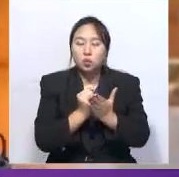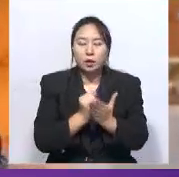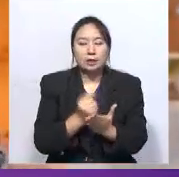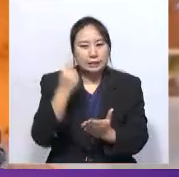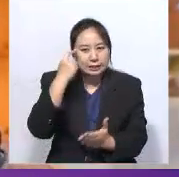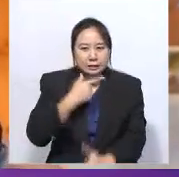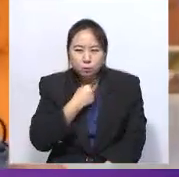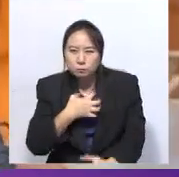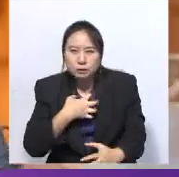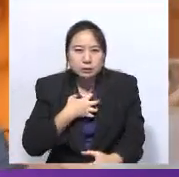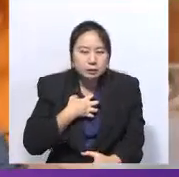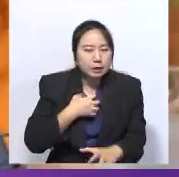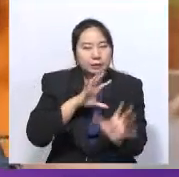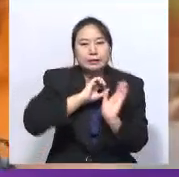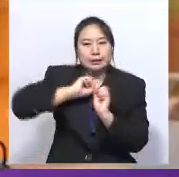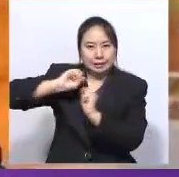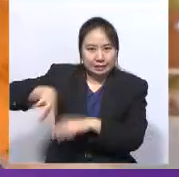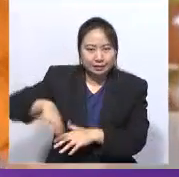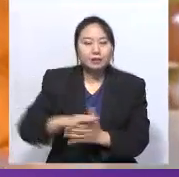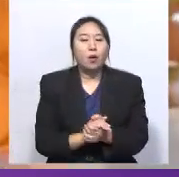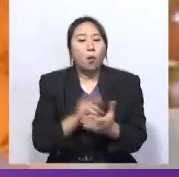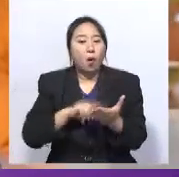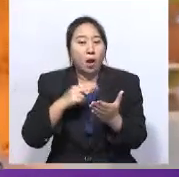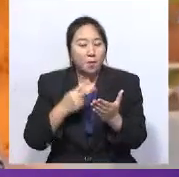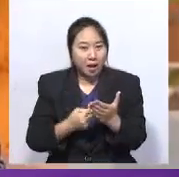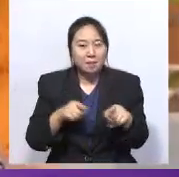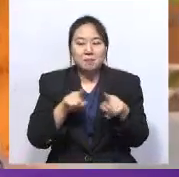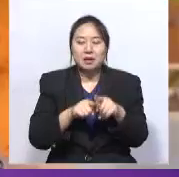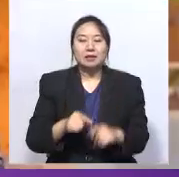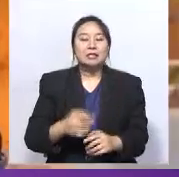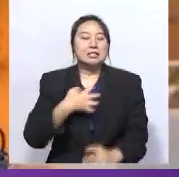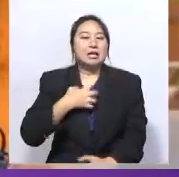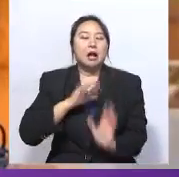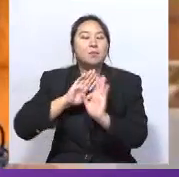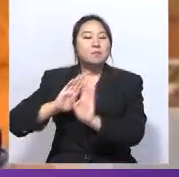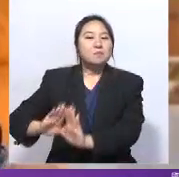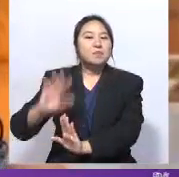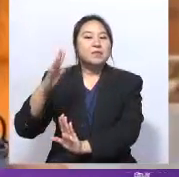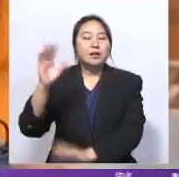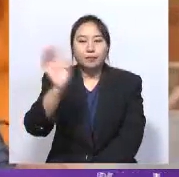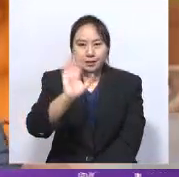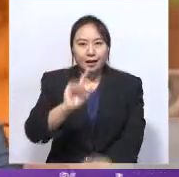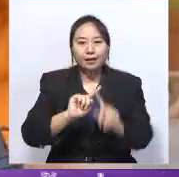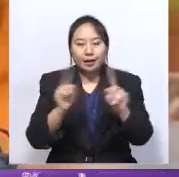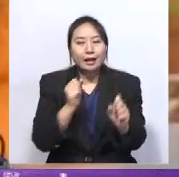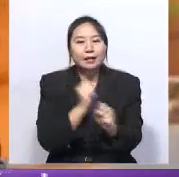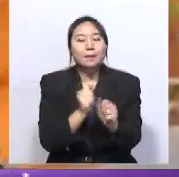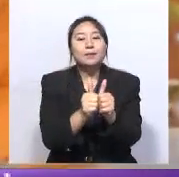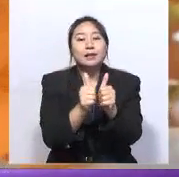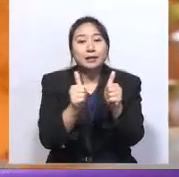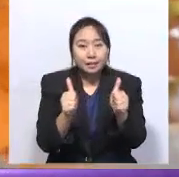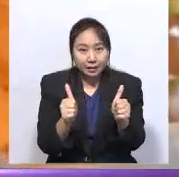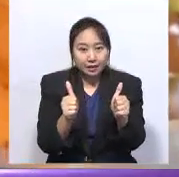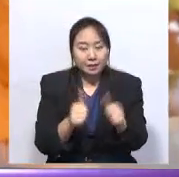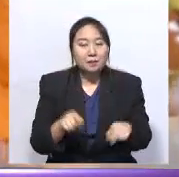สนะครับอาจจะไม่ถึงต้องกับหลุดพ้นนะครับแต่เป็นการทำความดีในลักษ